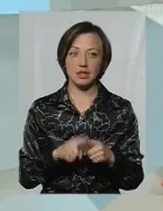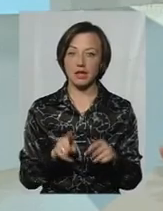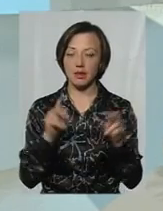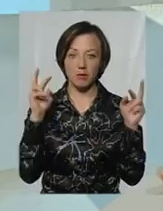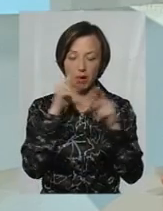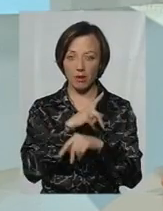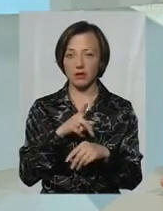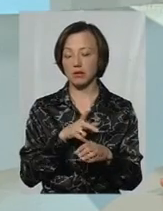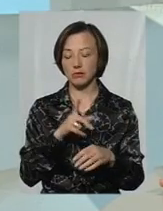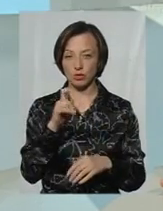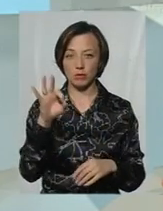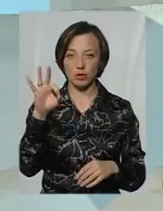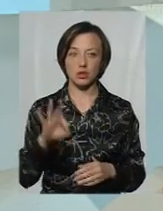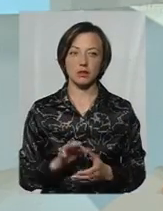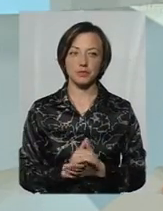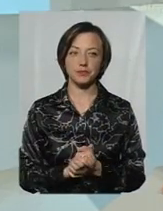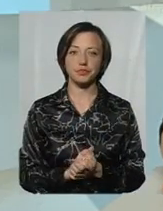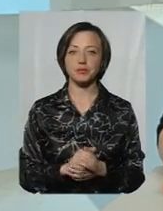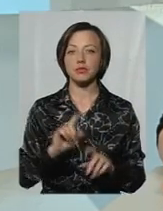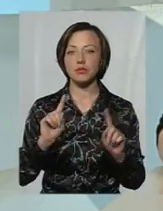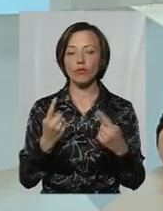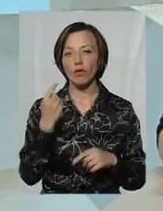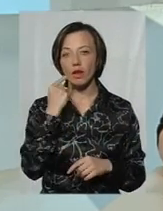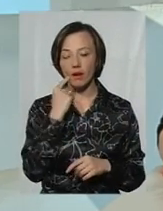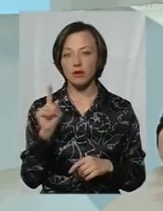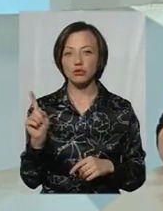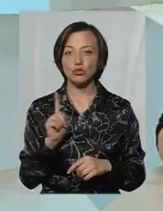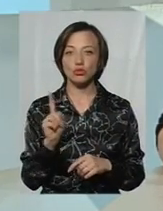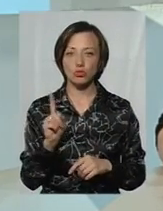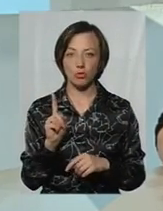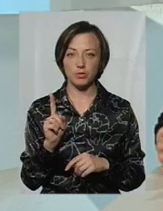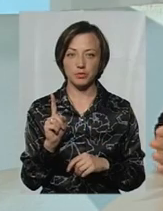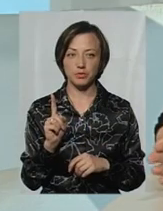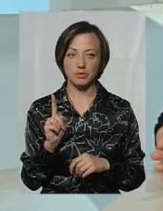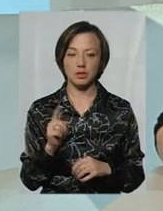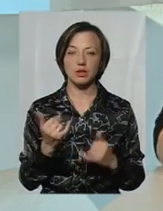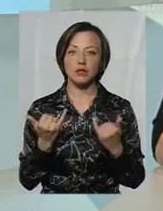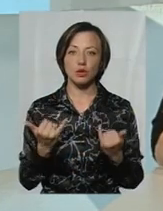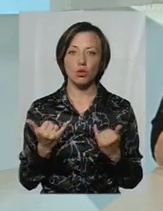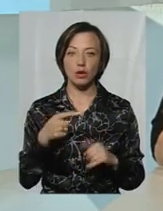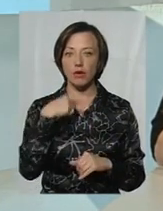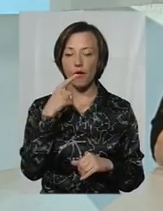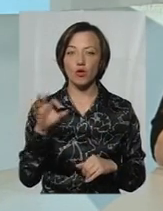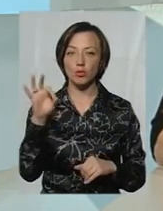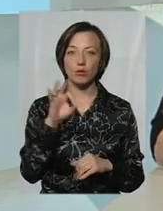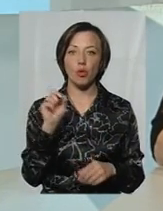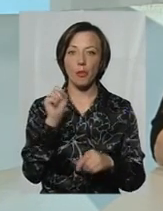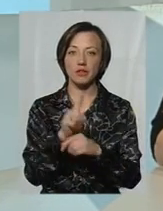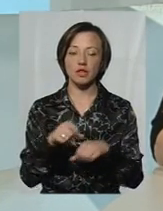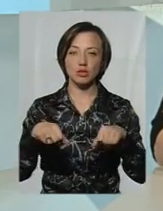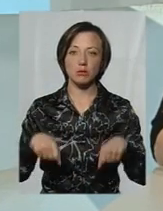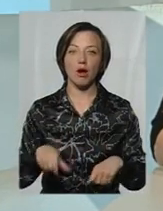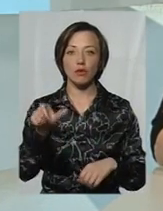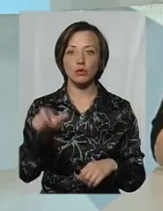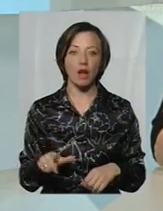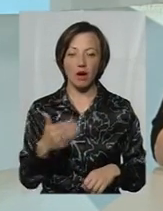правильно, абсолютно. Дуже прикро, що Сьогодні ми говоримо про уповноваженого з прав людини, а